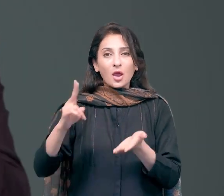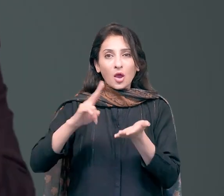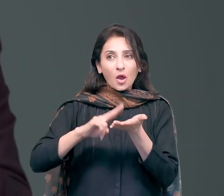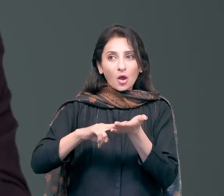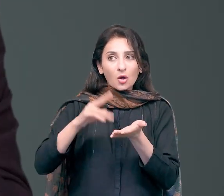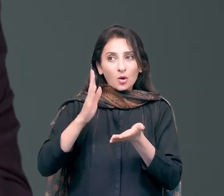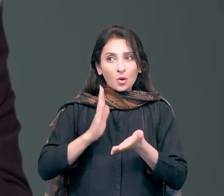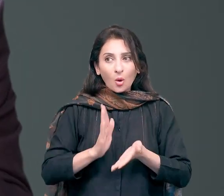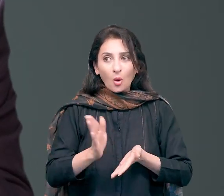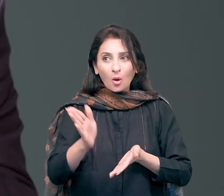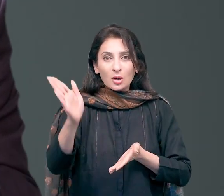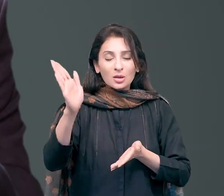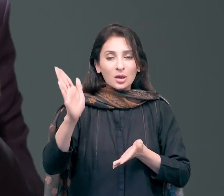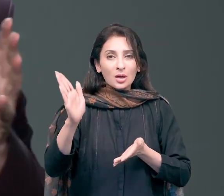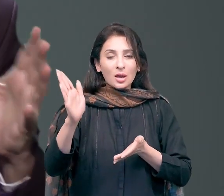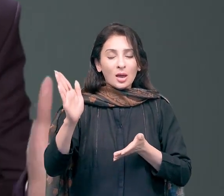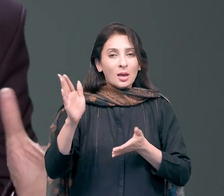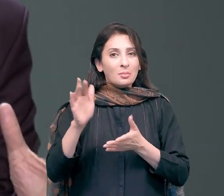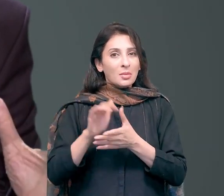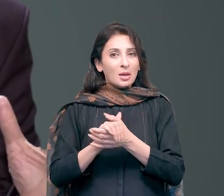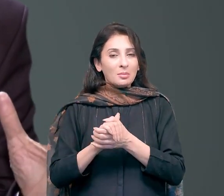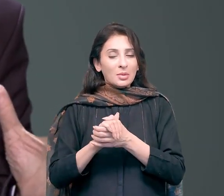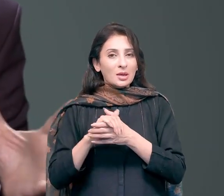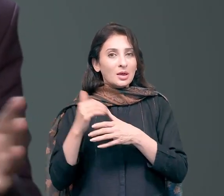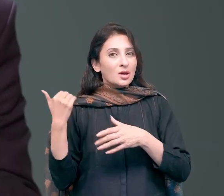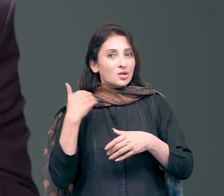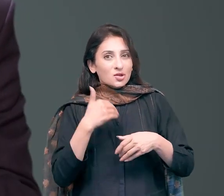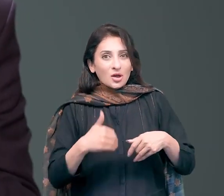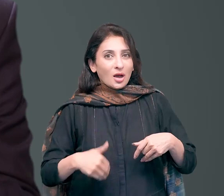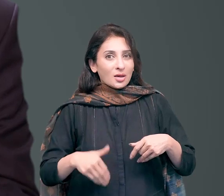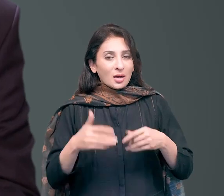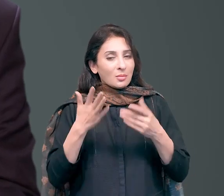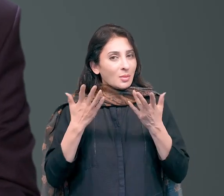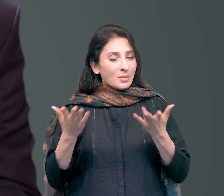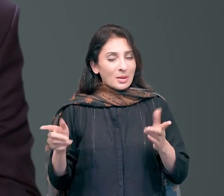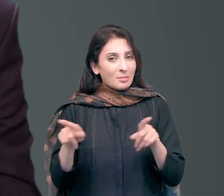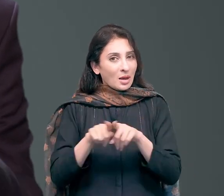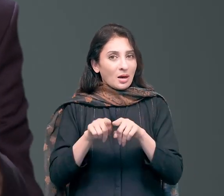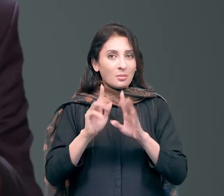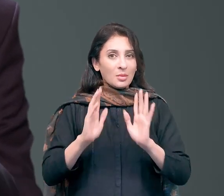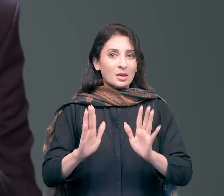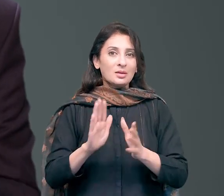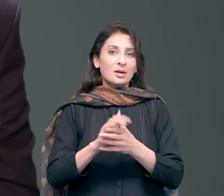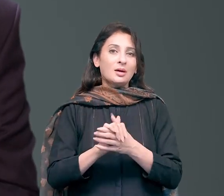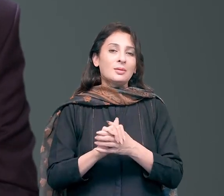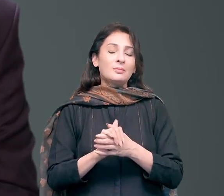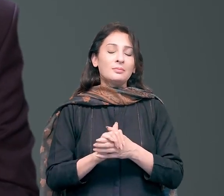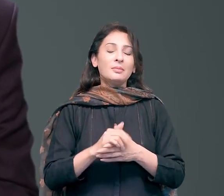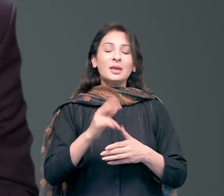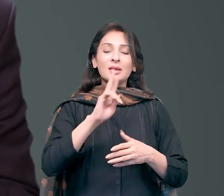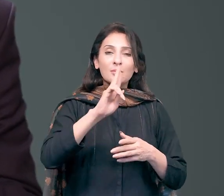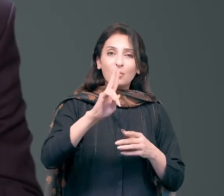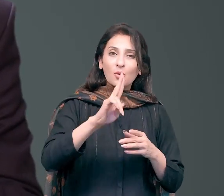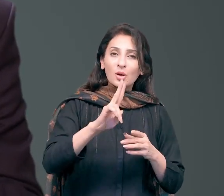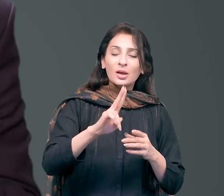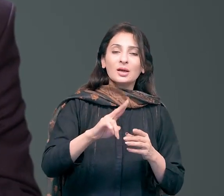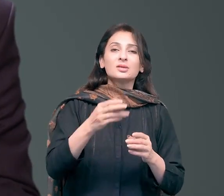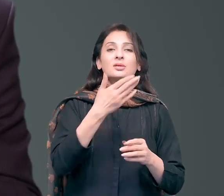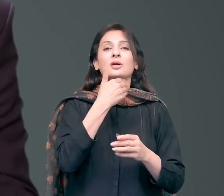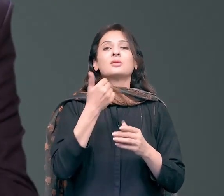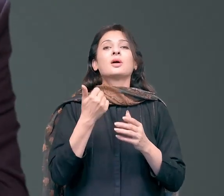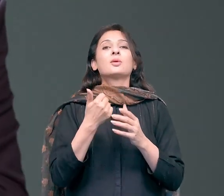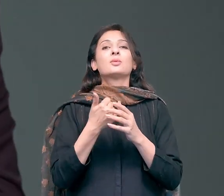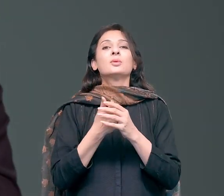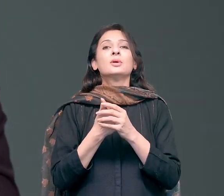یا سہروردی نے حل کیے۔ کہنا میں یہ چاہتا ہوں، دلیل یہ دینا چاہتا ہوں کہ ہندوستان جس سے